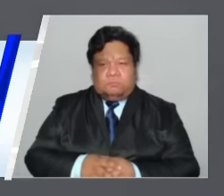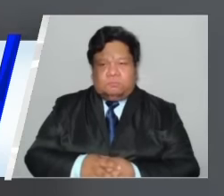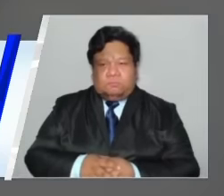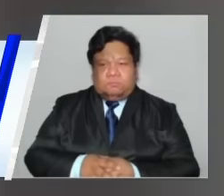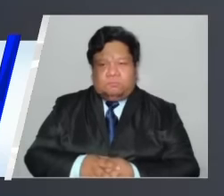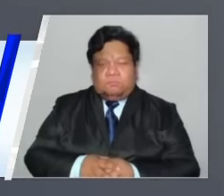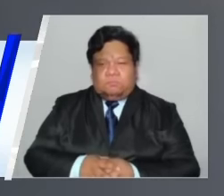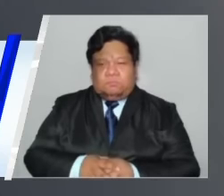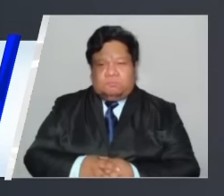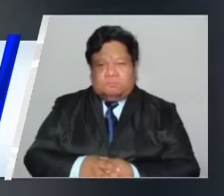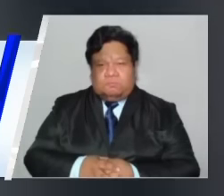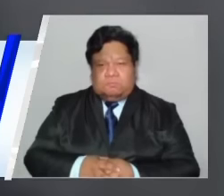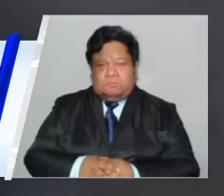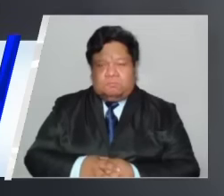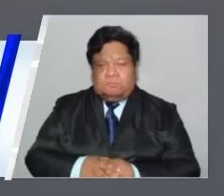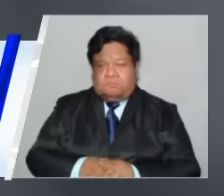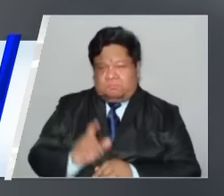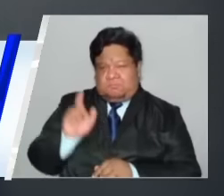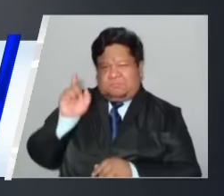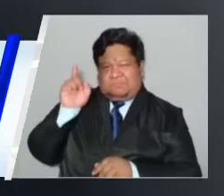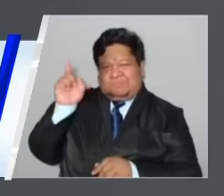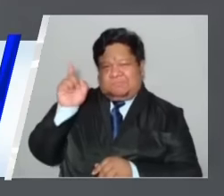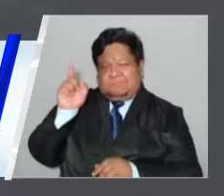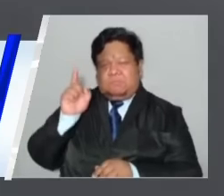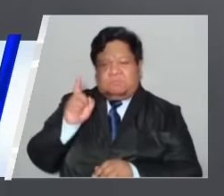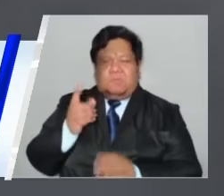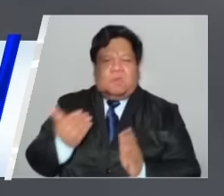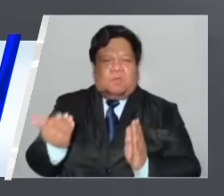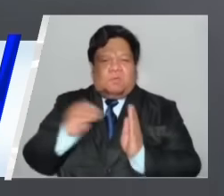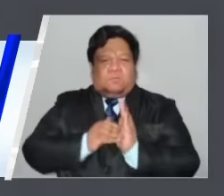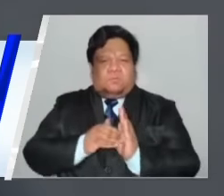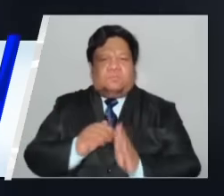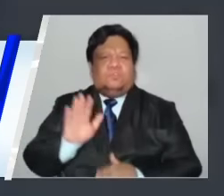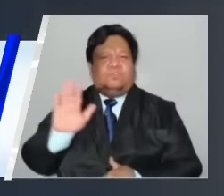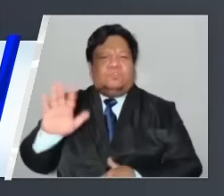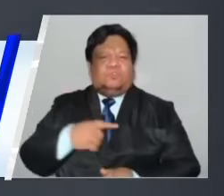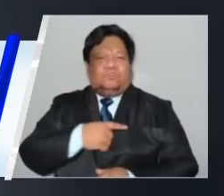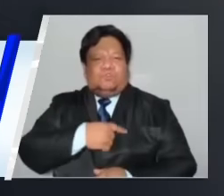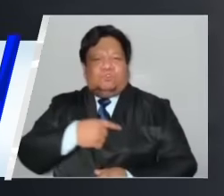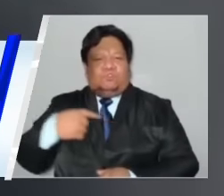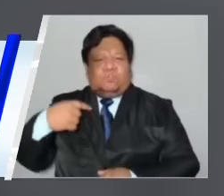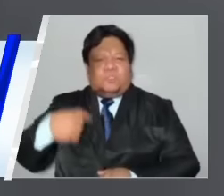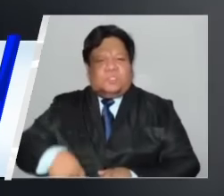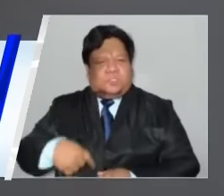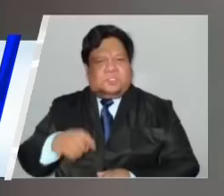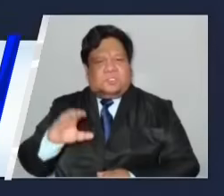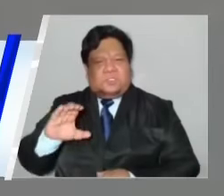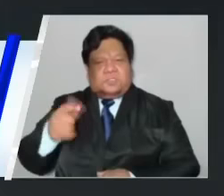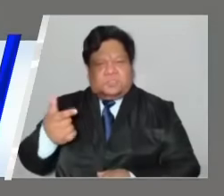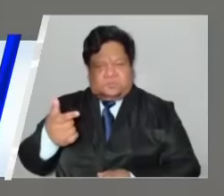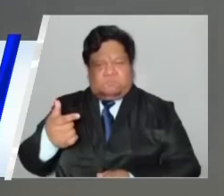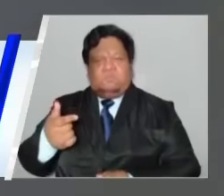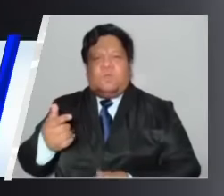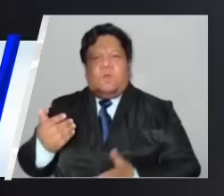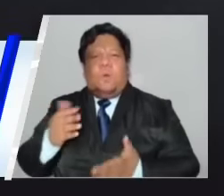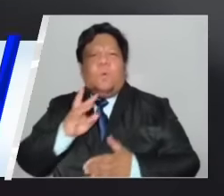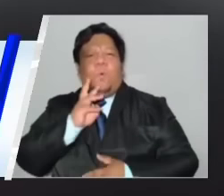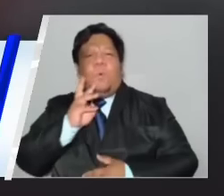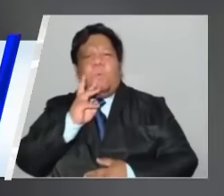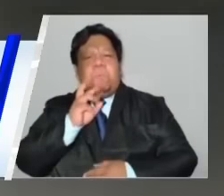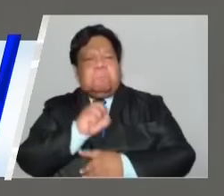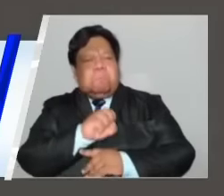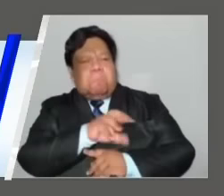Panibagong insidente ng pang-water cannon ng China Coast Guard sa barko ng Pilipinas malapit sa Bajo de Masinloc sa West Philippine Sea.